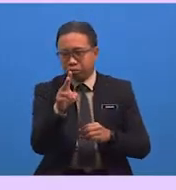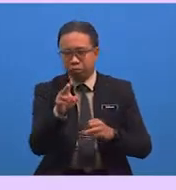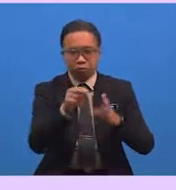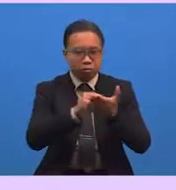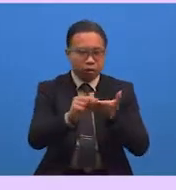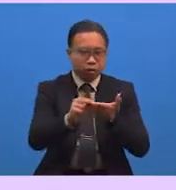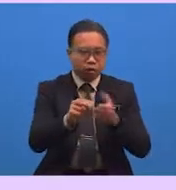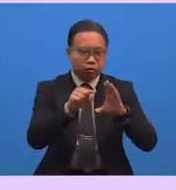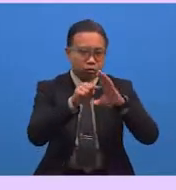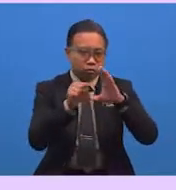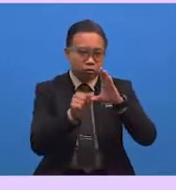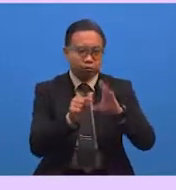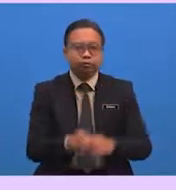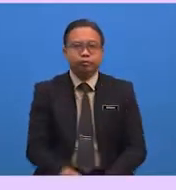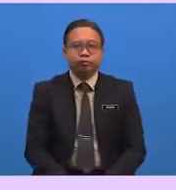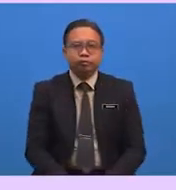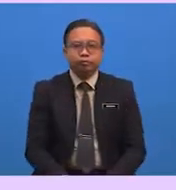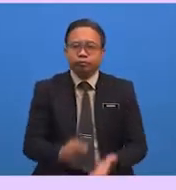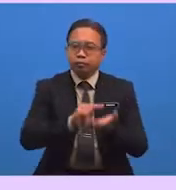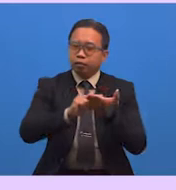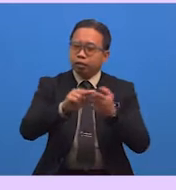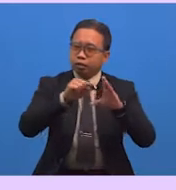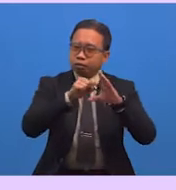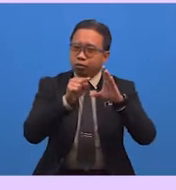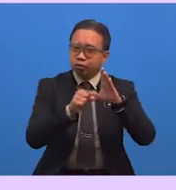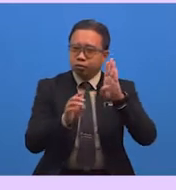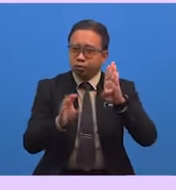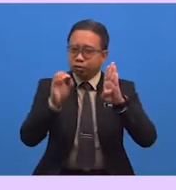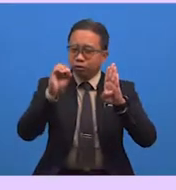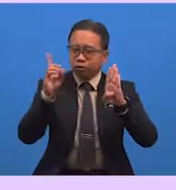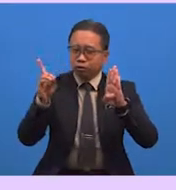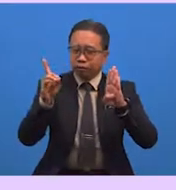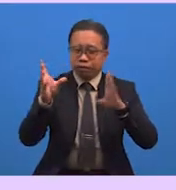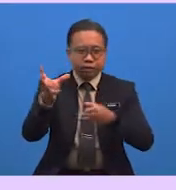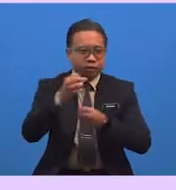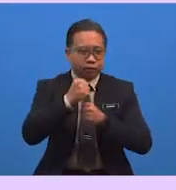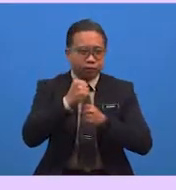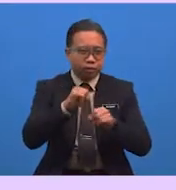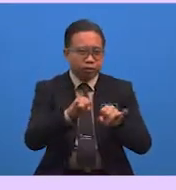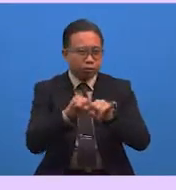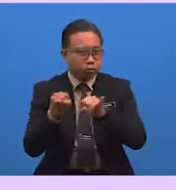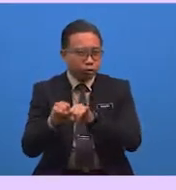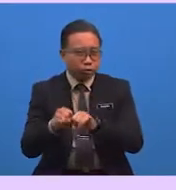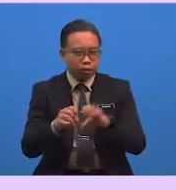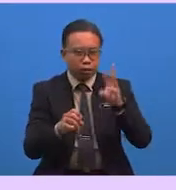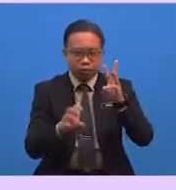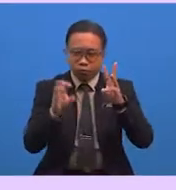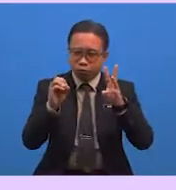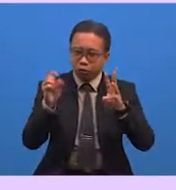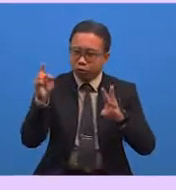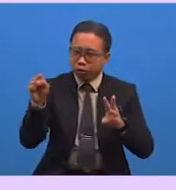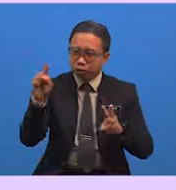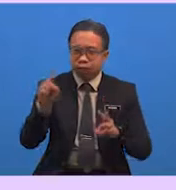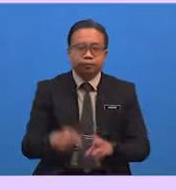kita lihat nilai sudutnya. Nilai sudut BOD yang diperolehi juga